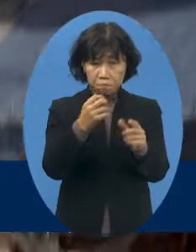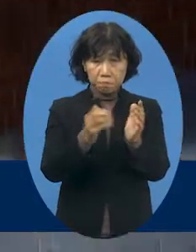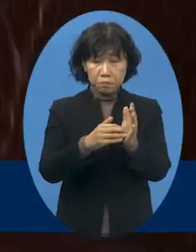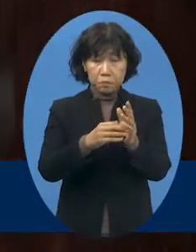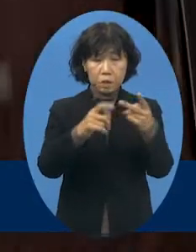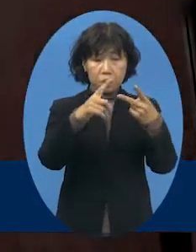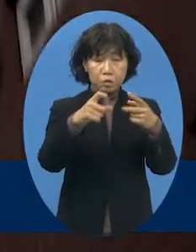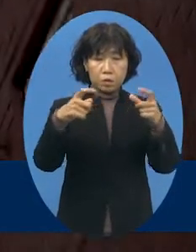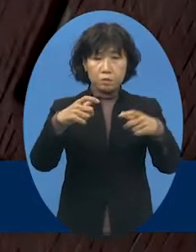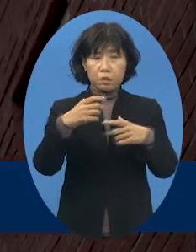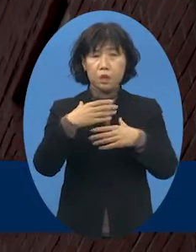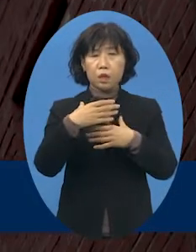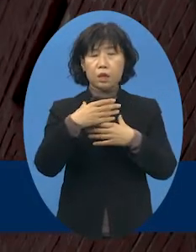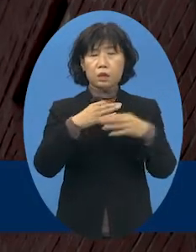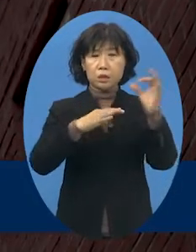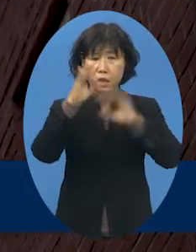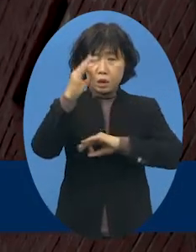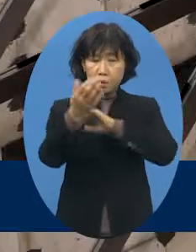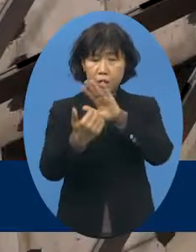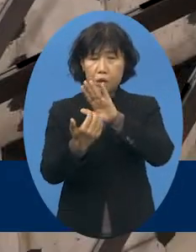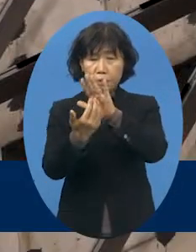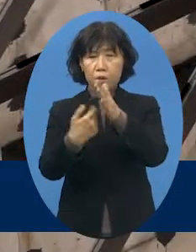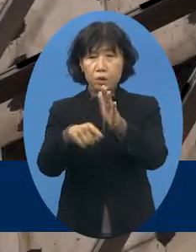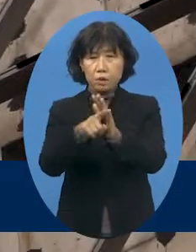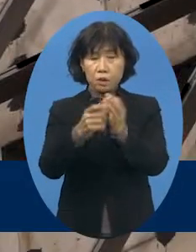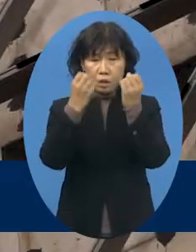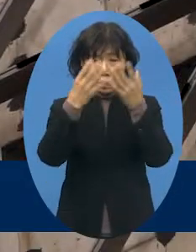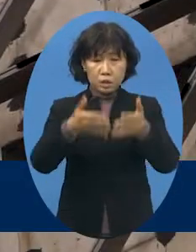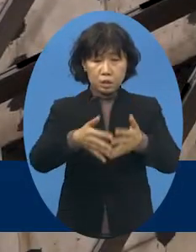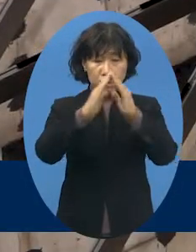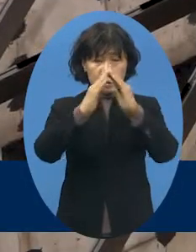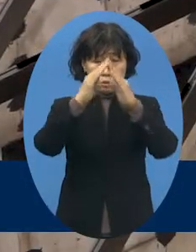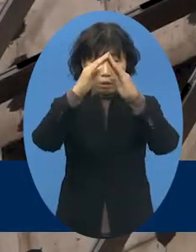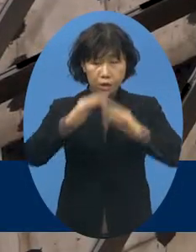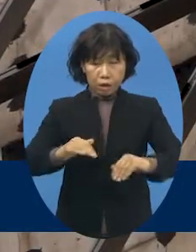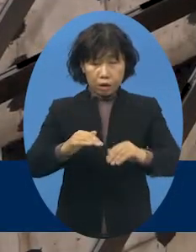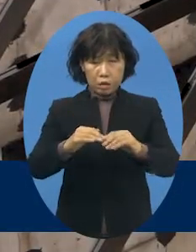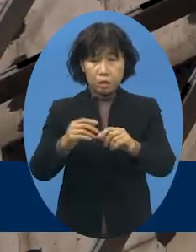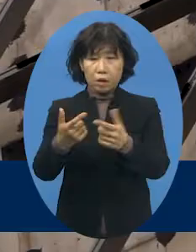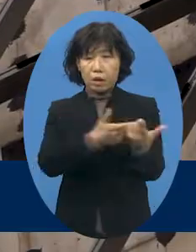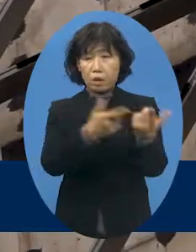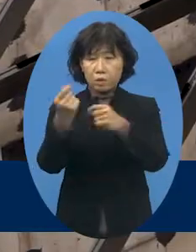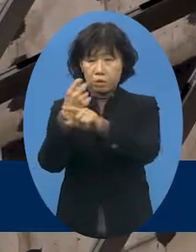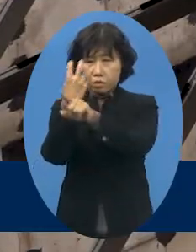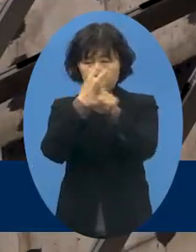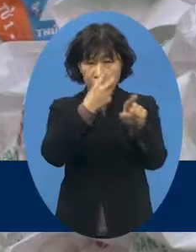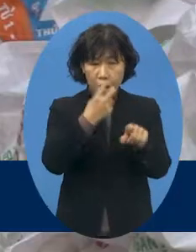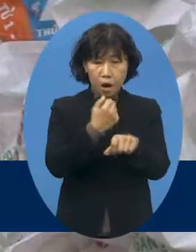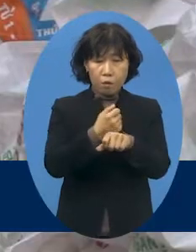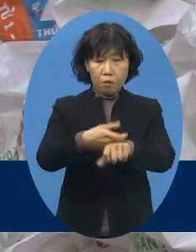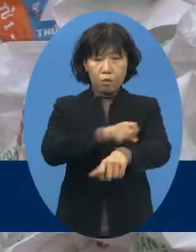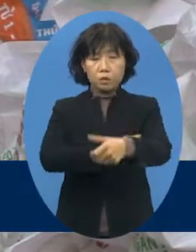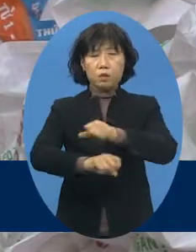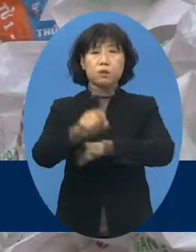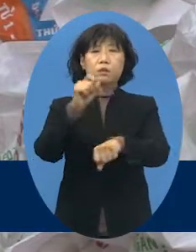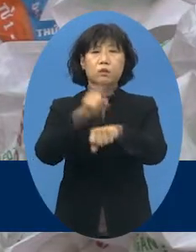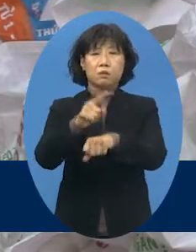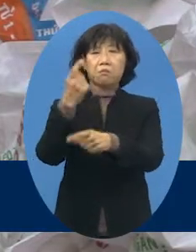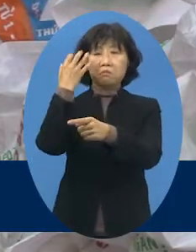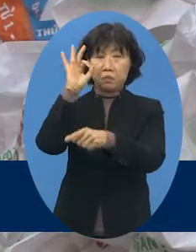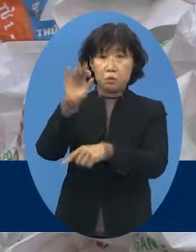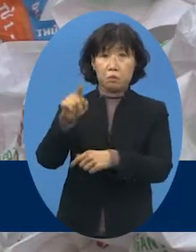특히 안전사고 예방을 위해 신축과 해체 공사장에 대해 일괄 점검도 실시에 적극성을 인정